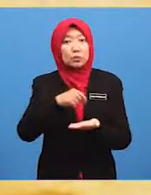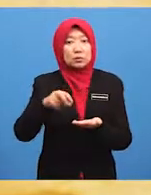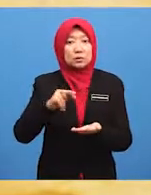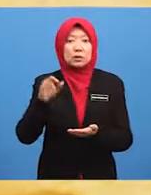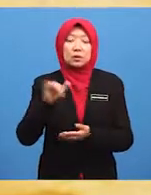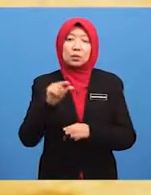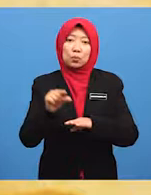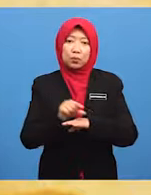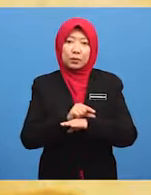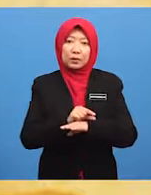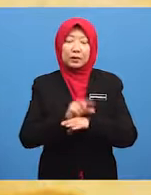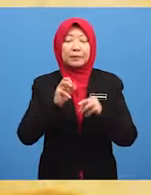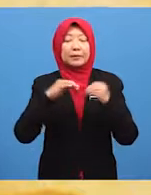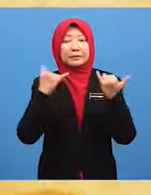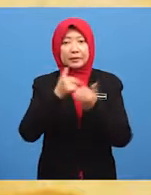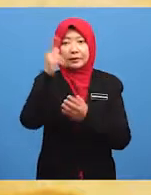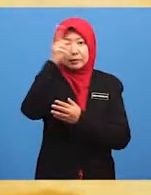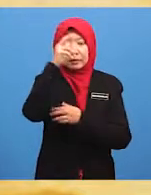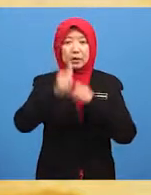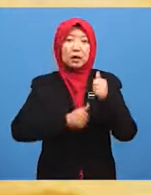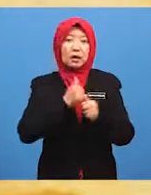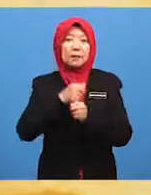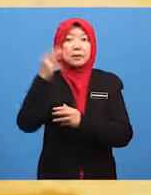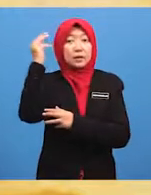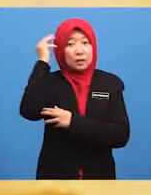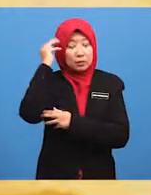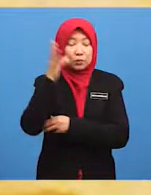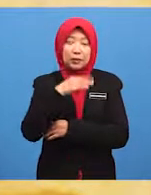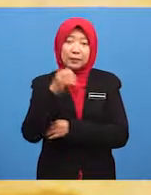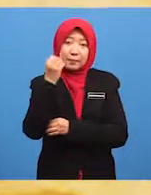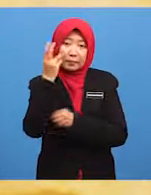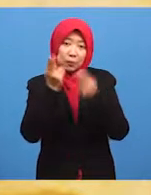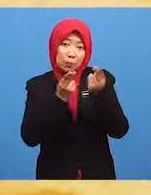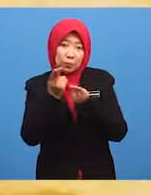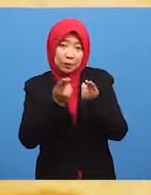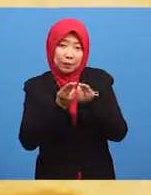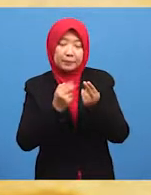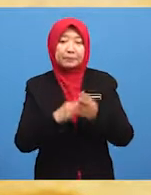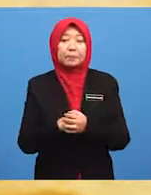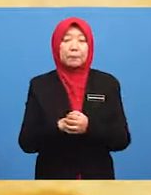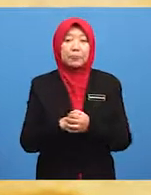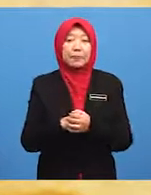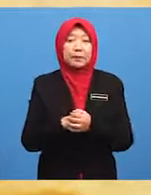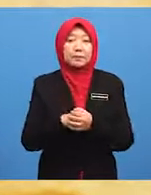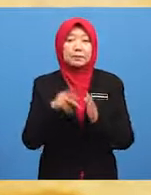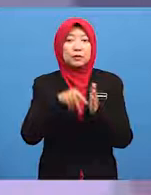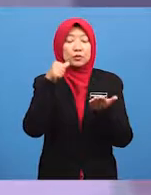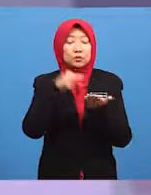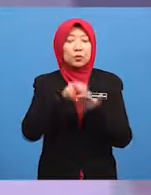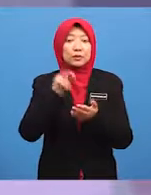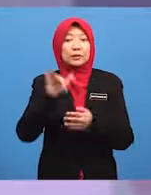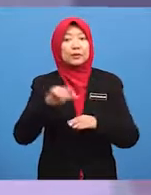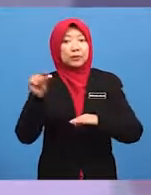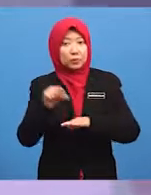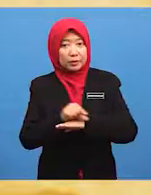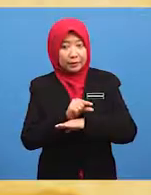alam Melayu, menghuraikan persuratan yang digunakan masyarakat kerajaan alam Melayu.